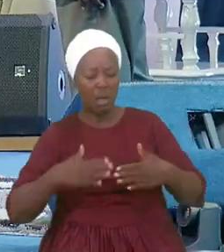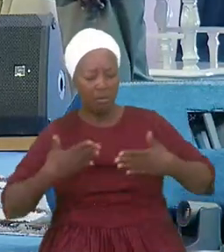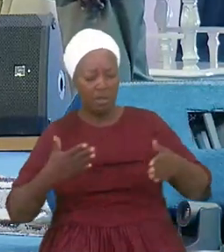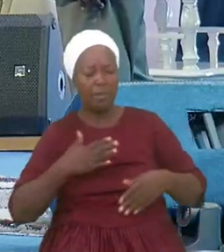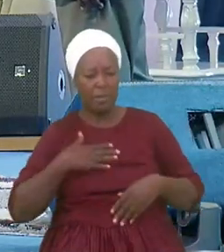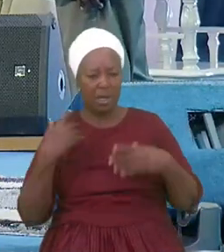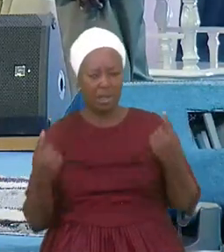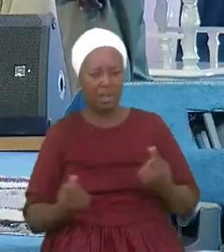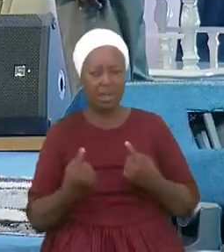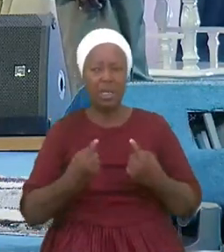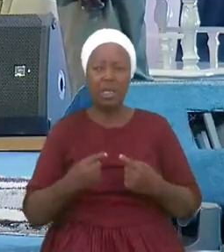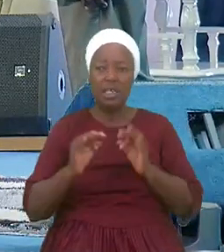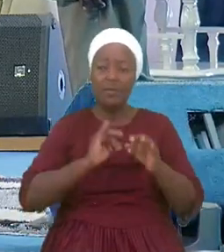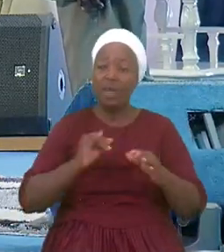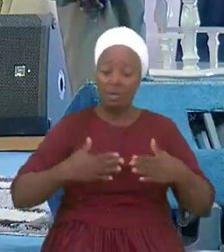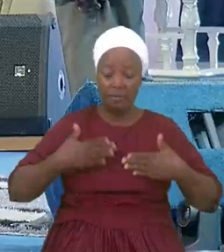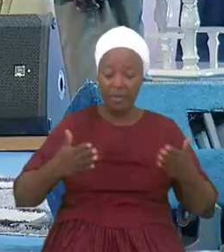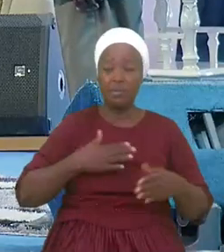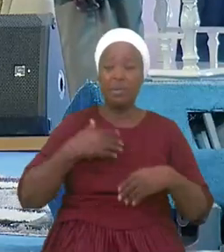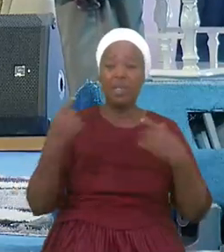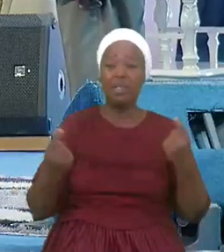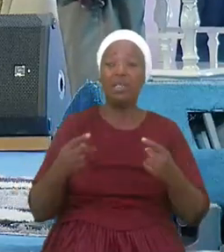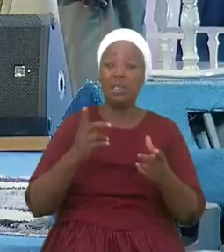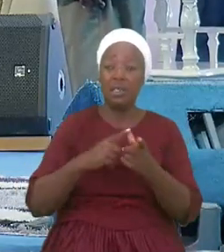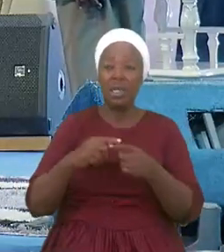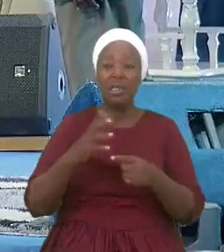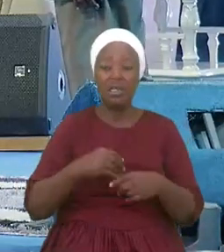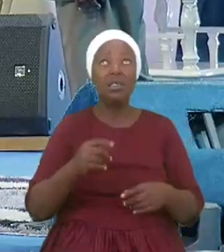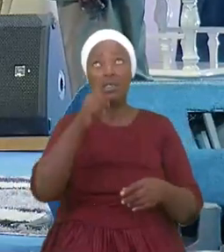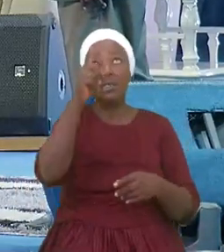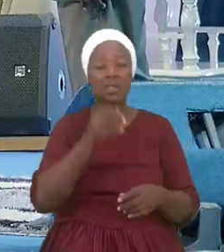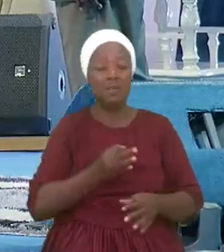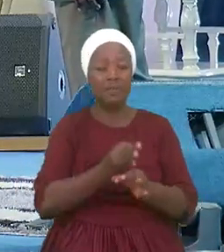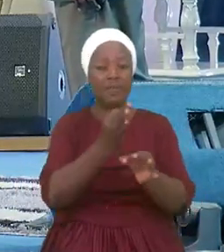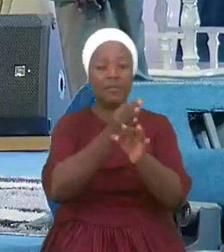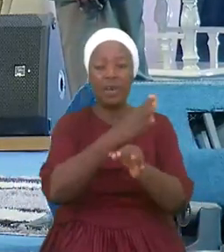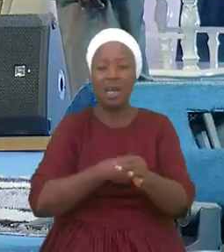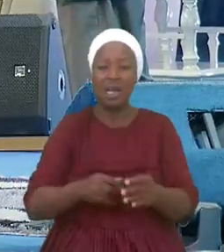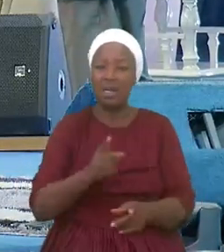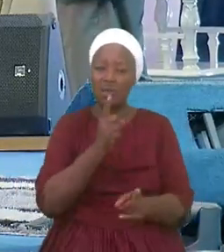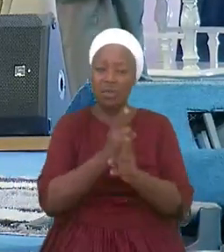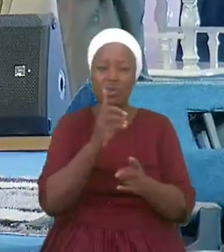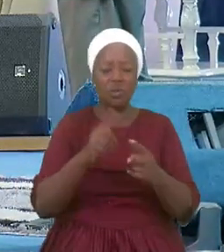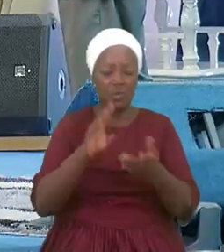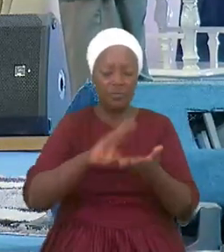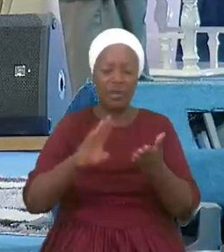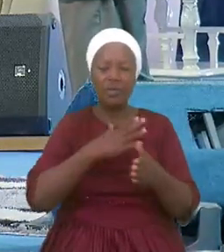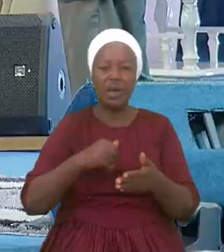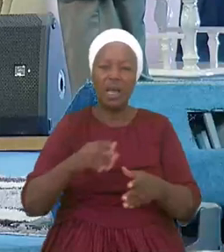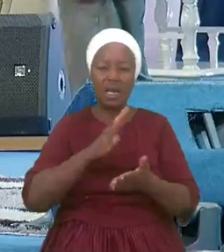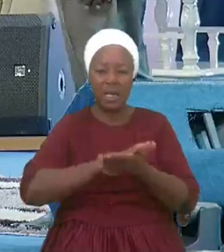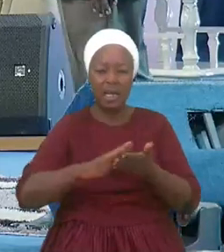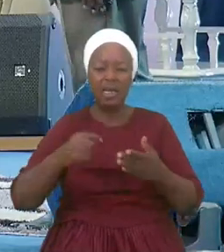à l'époque la personne ne peut pas penser léger logique logiquement que je dois confesser mes